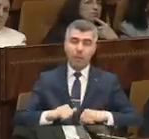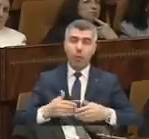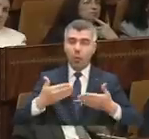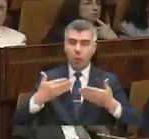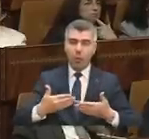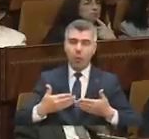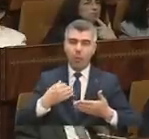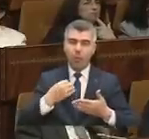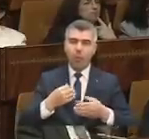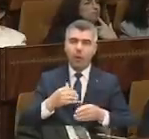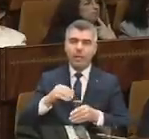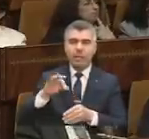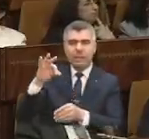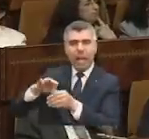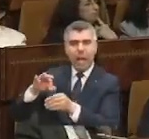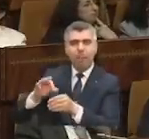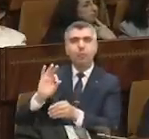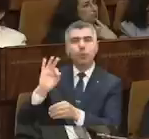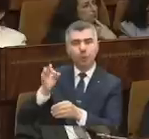شويه